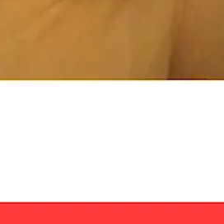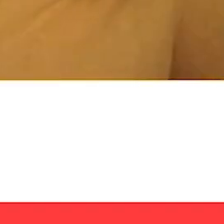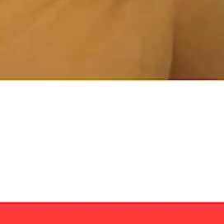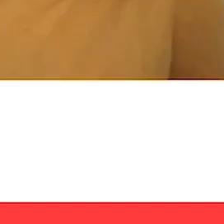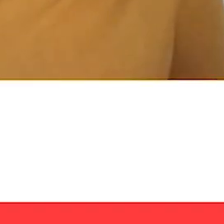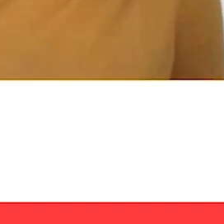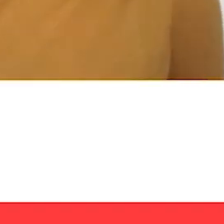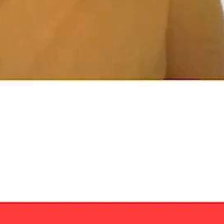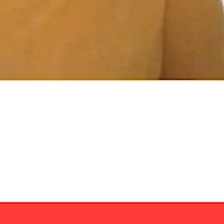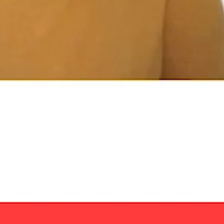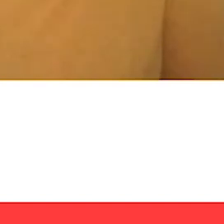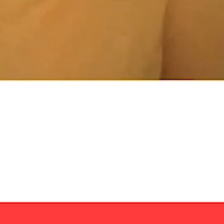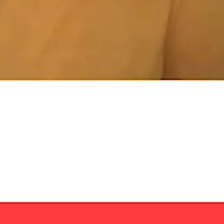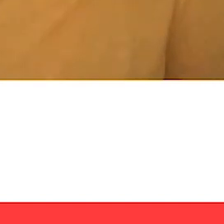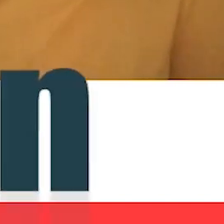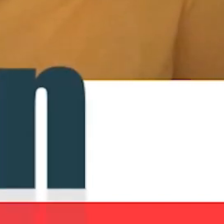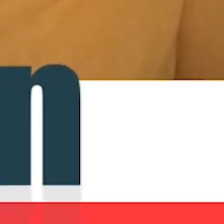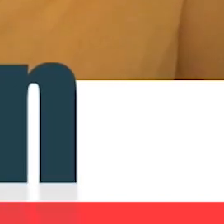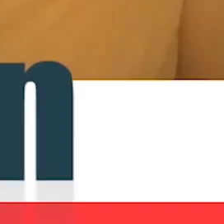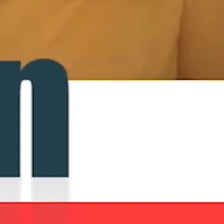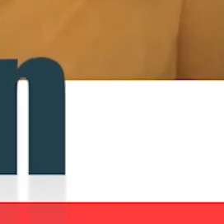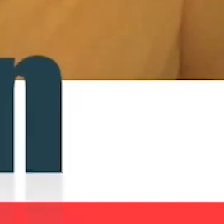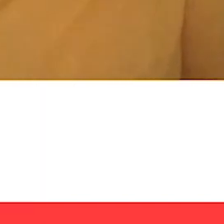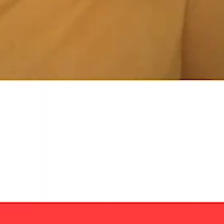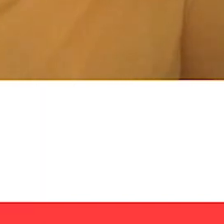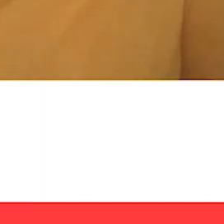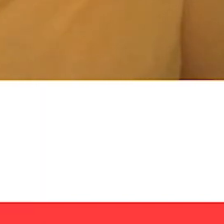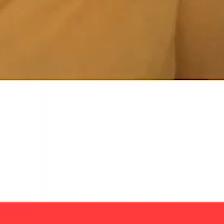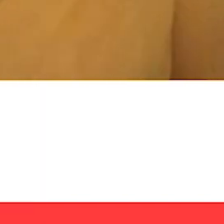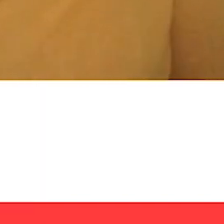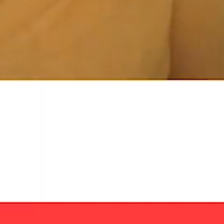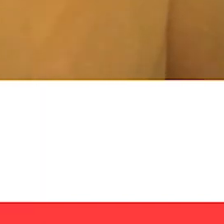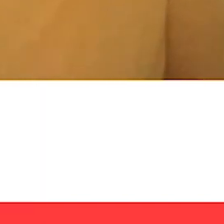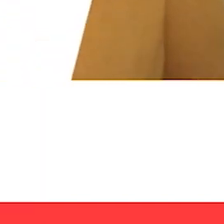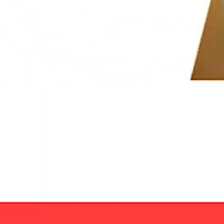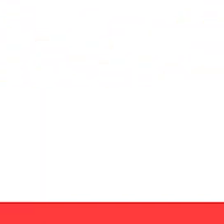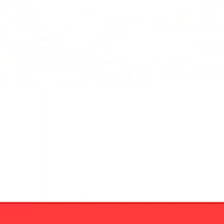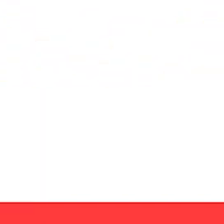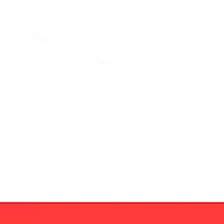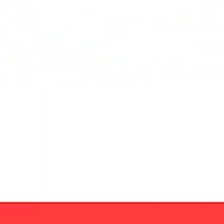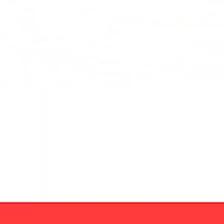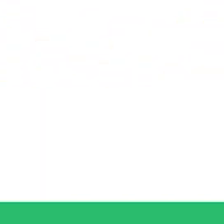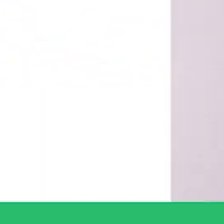iba't ibang organisasyon